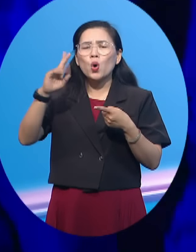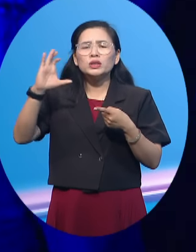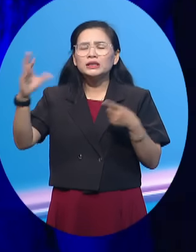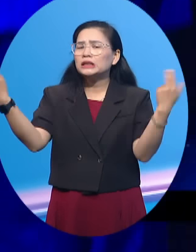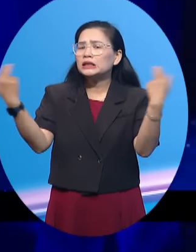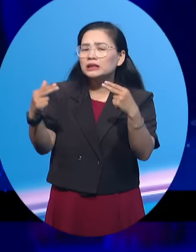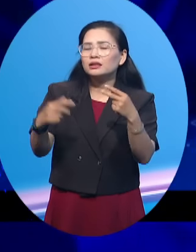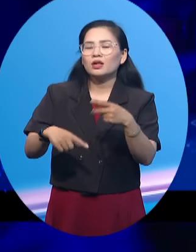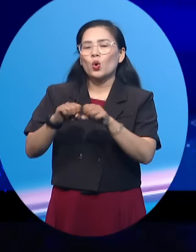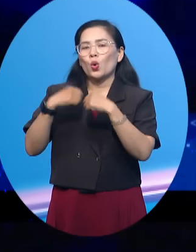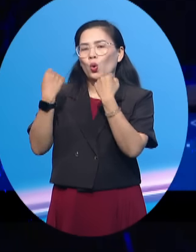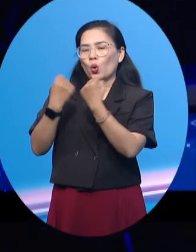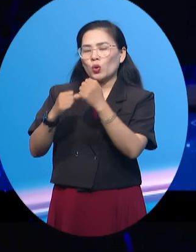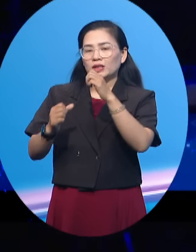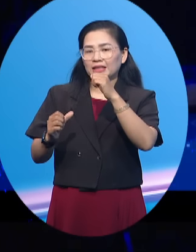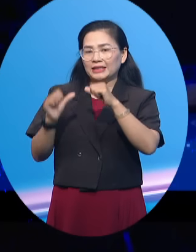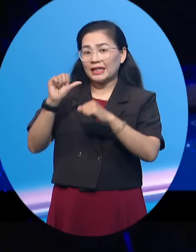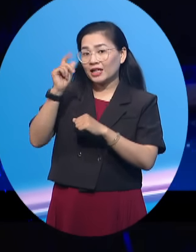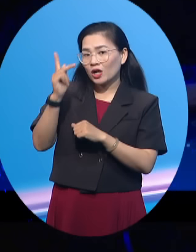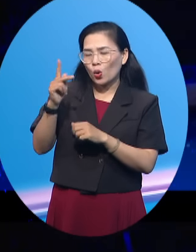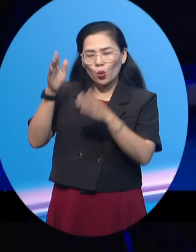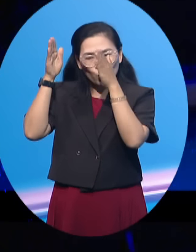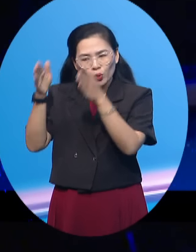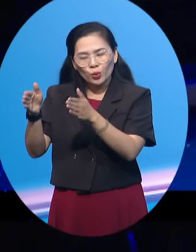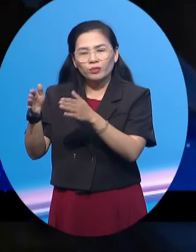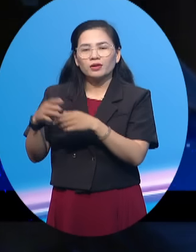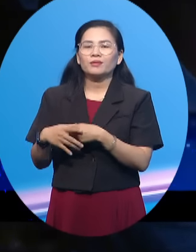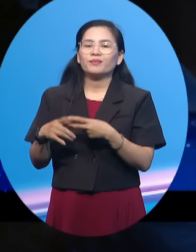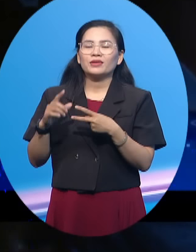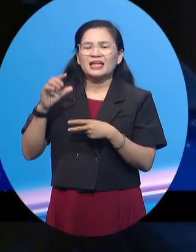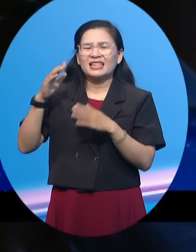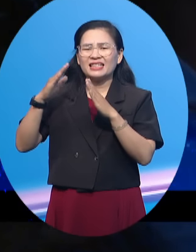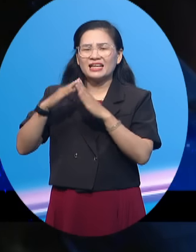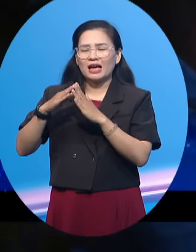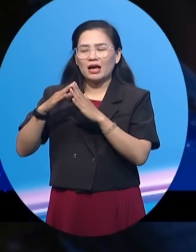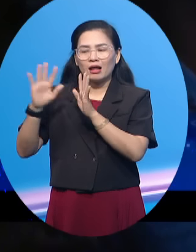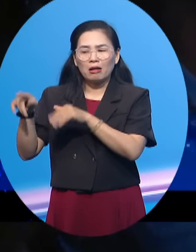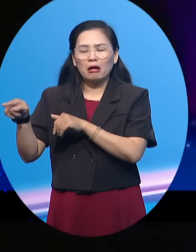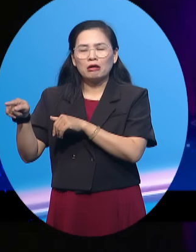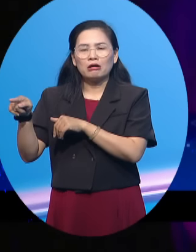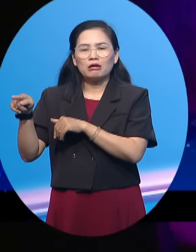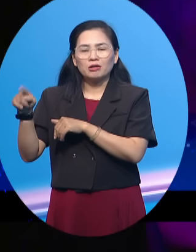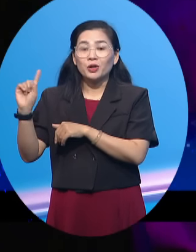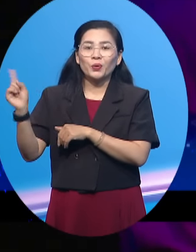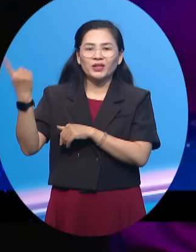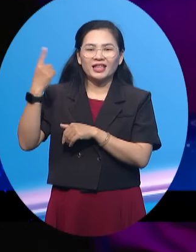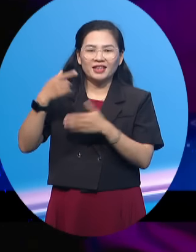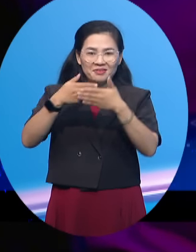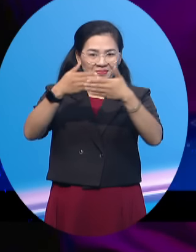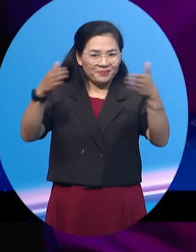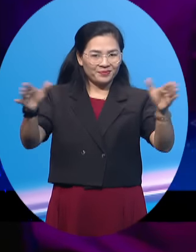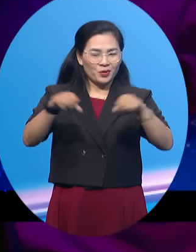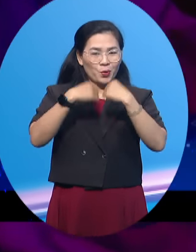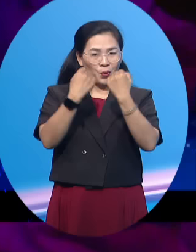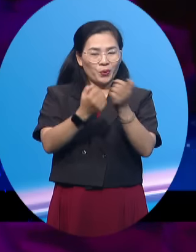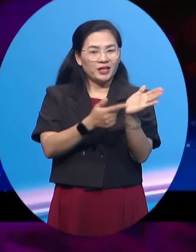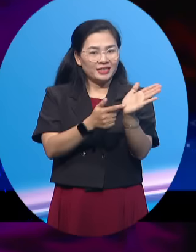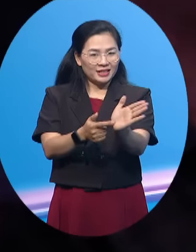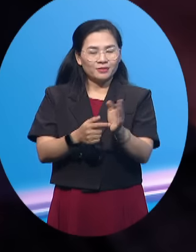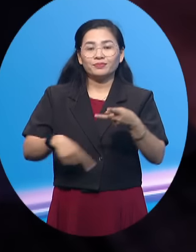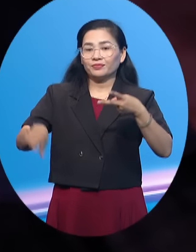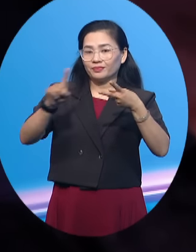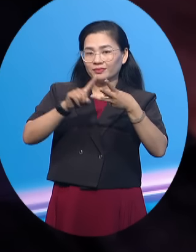là dự án do Hội sân khấu Thành phố Hồ Chí Minh chủ trì, giao nhà hát kịch sân khấu nhỏ sản xuất, biểu diễn đầu tiên khai màn cho hội diễn. Tiếp đó là